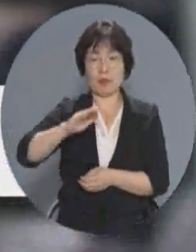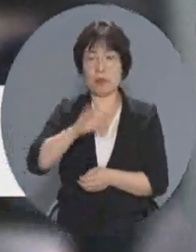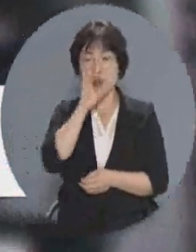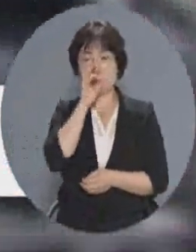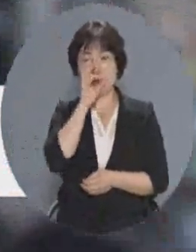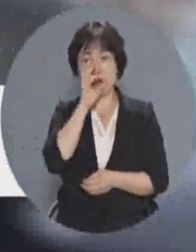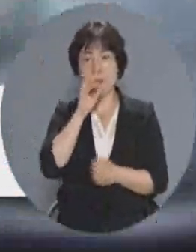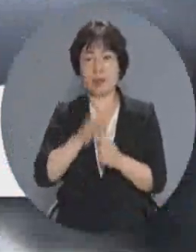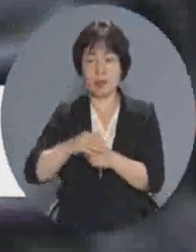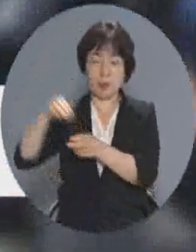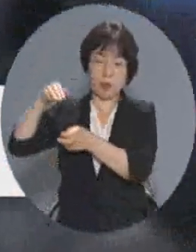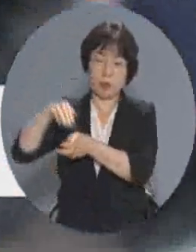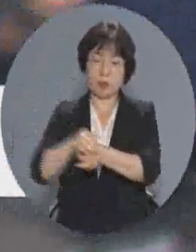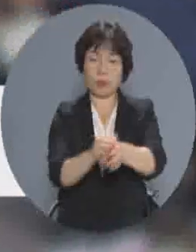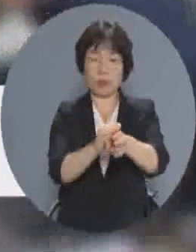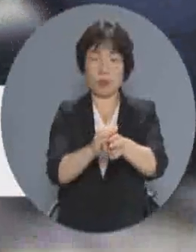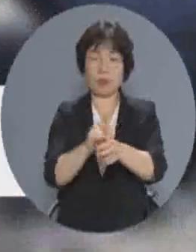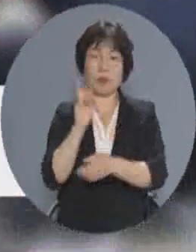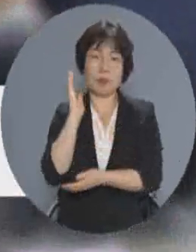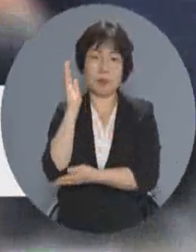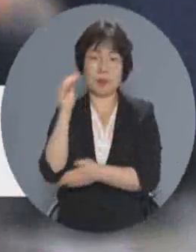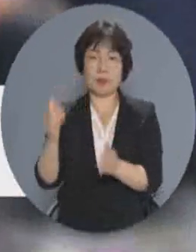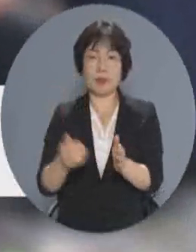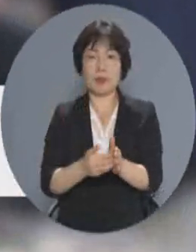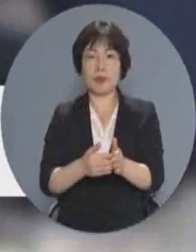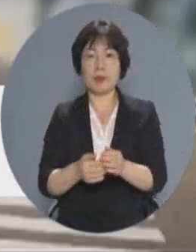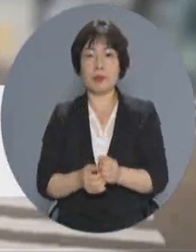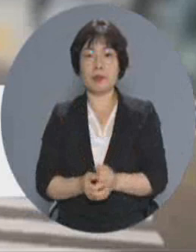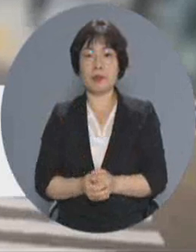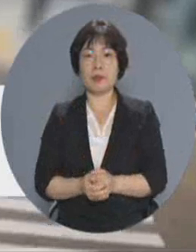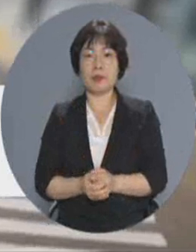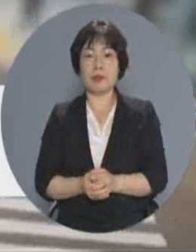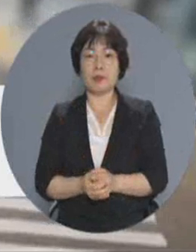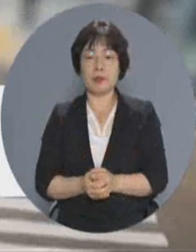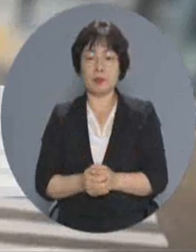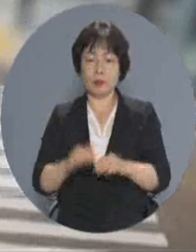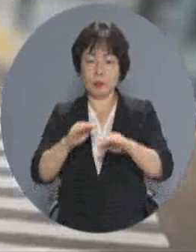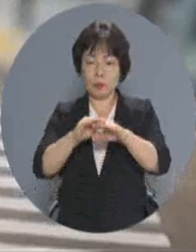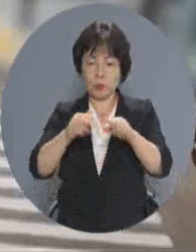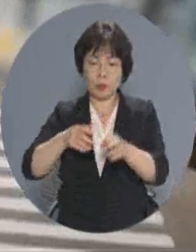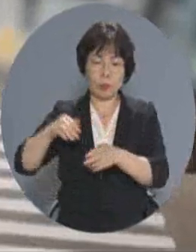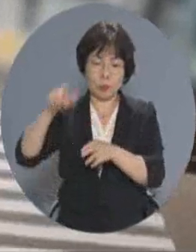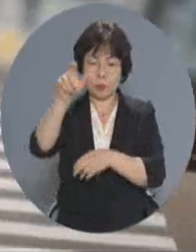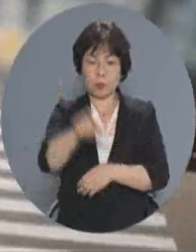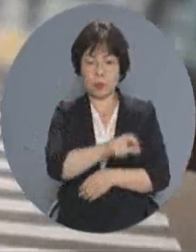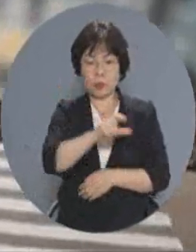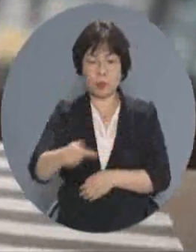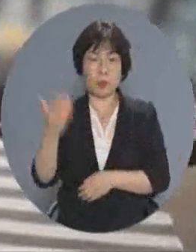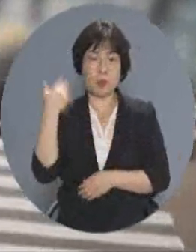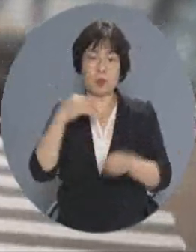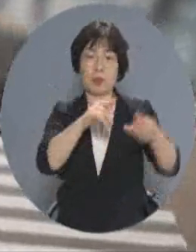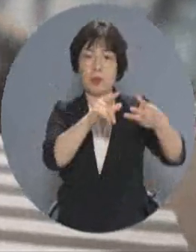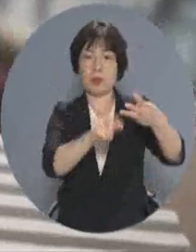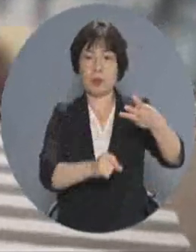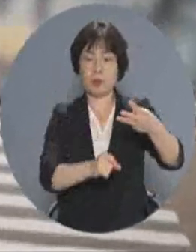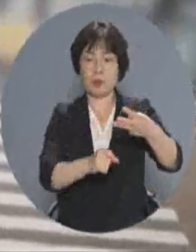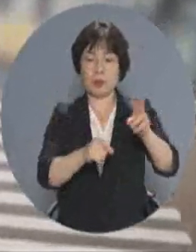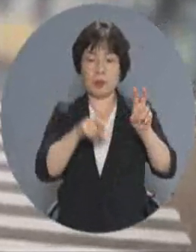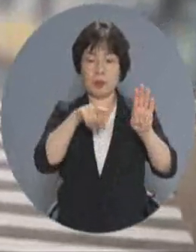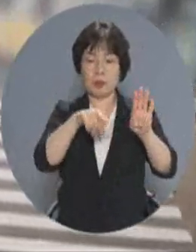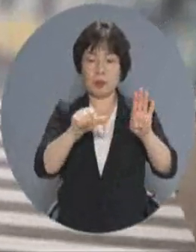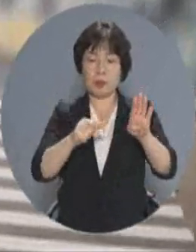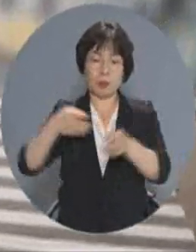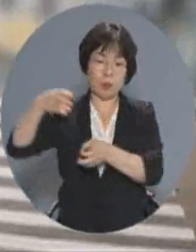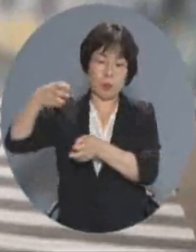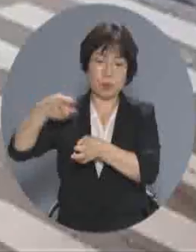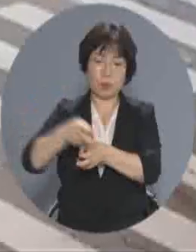브레이크가 작동하지 않았다고 주장한 것으로 알려졌습니다. 사고가 일어난 도로에서는 지난 3월에도 4.5톤 화물차